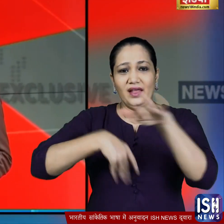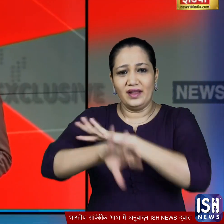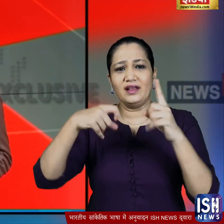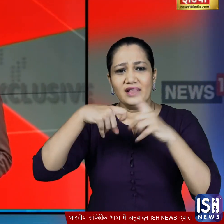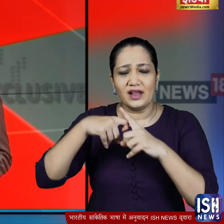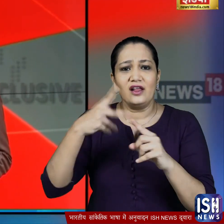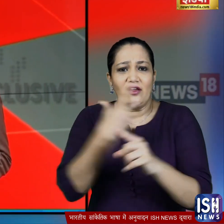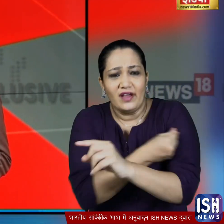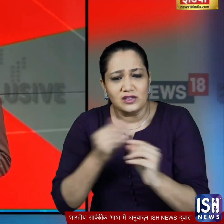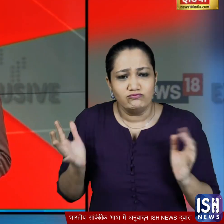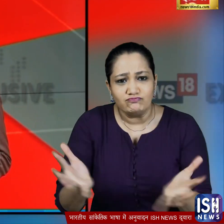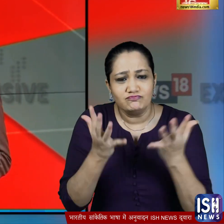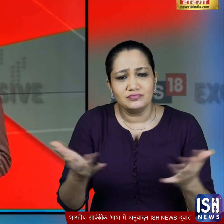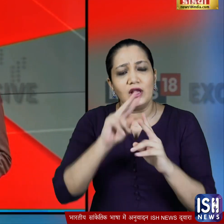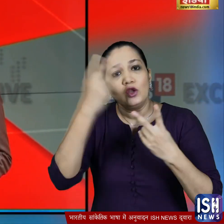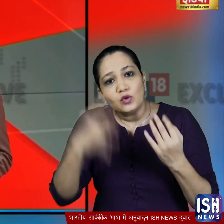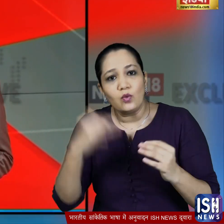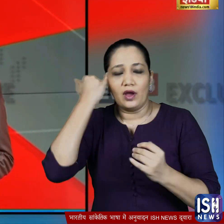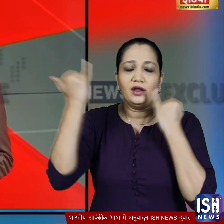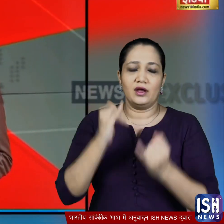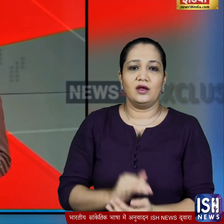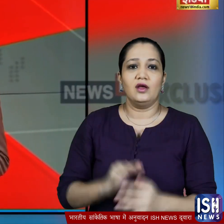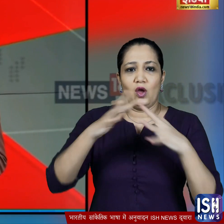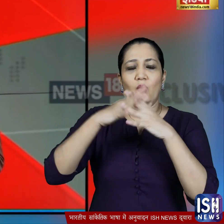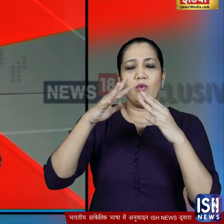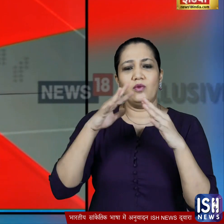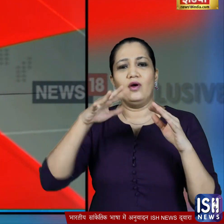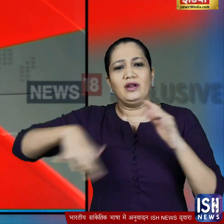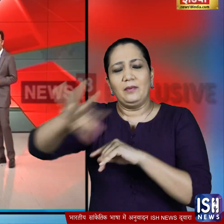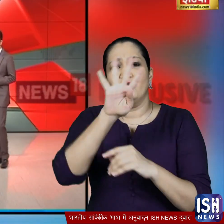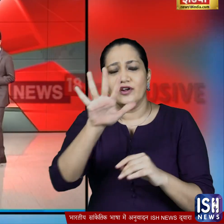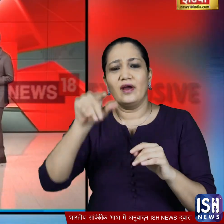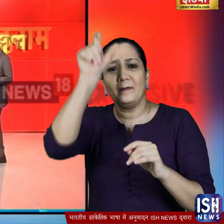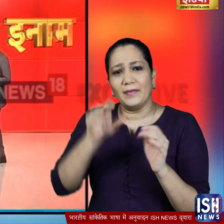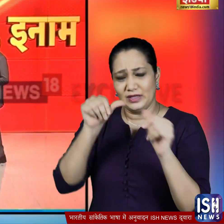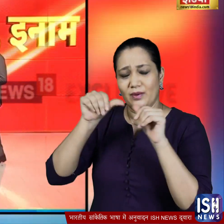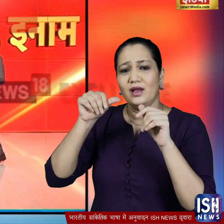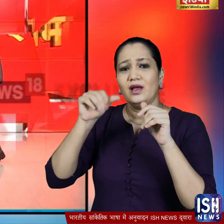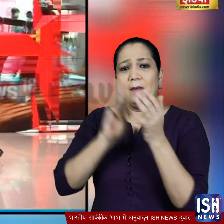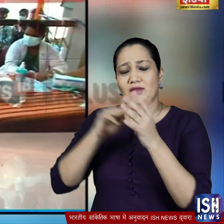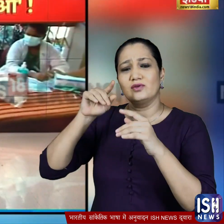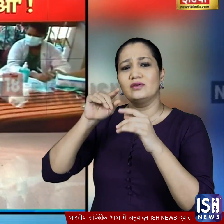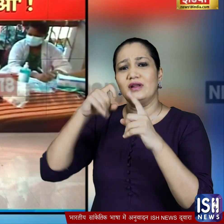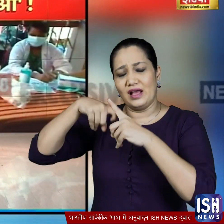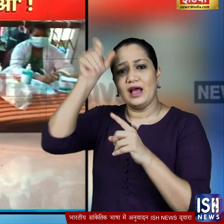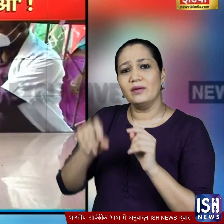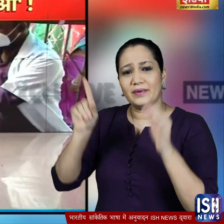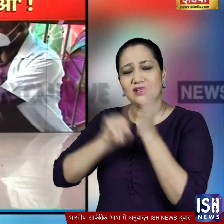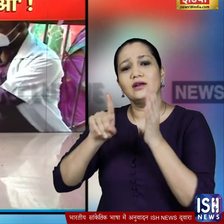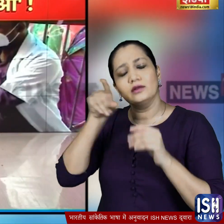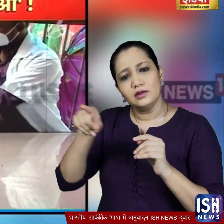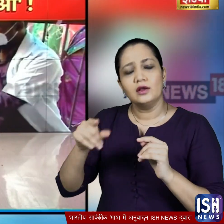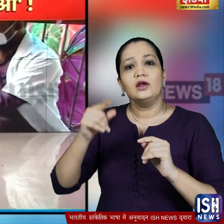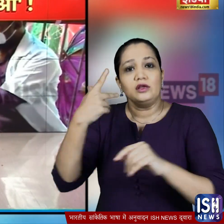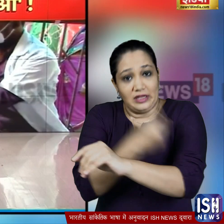कटिहार में वैक्सीनेशन को बढ़ावा देने के लिए अनोखी पहल की गई। वहां वार्ड नंबर 45 के पार्षद मंजूर खान ने कोरोना का टीका लगवाने वालों के लिए टीका